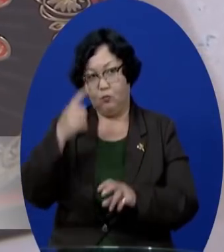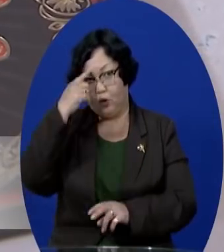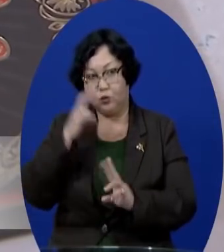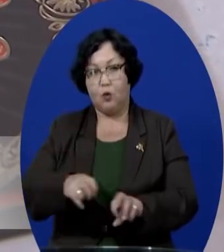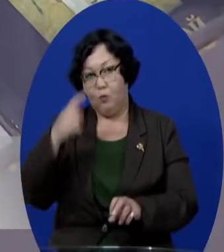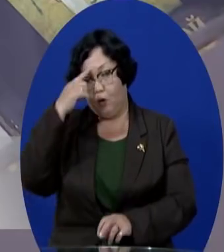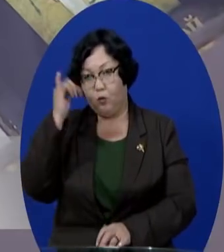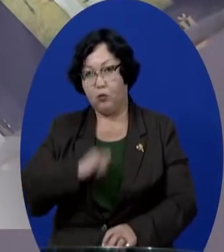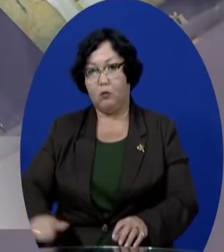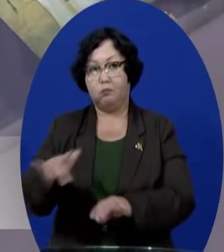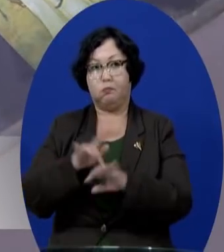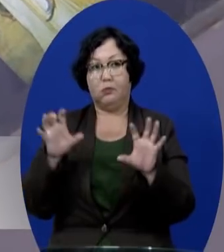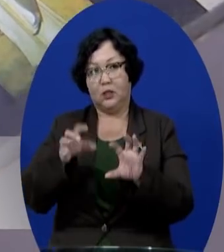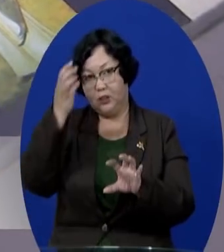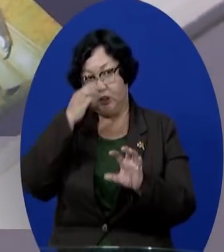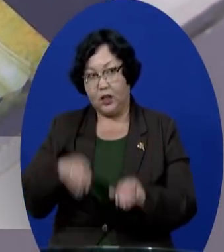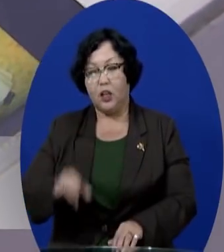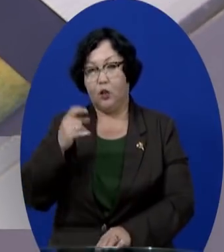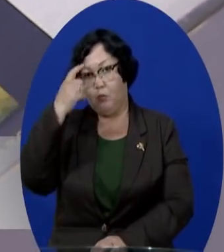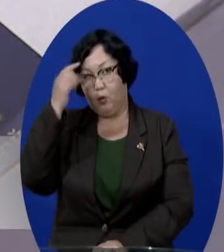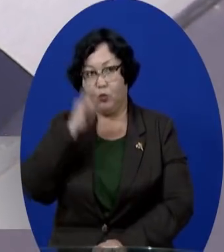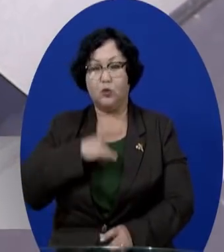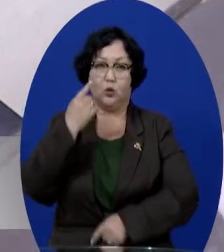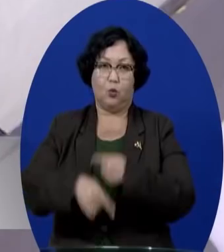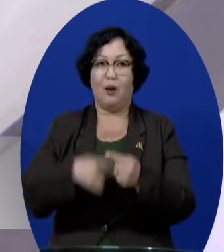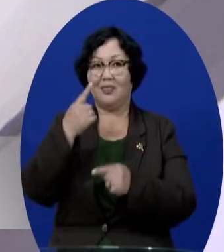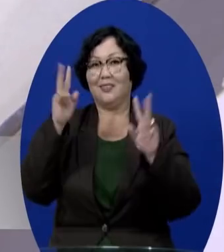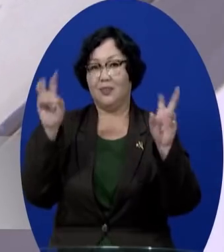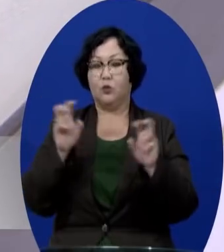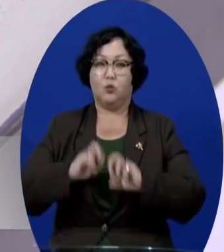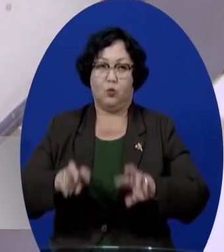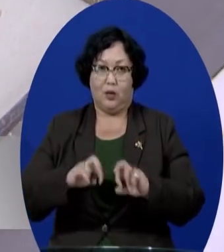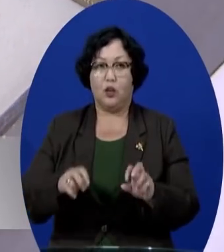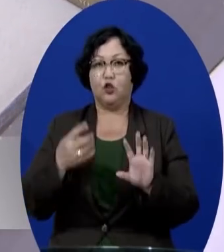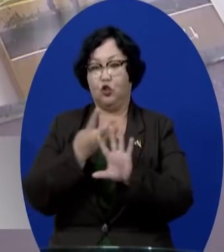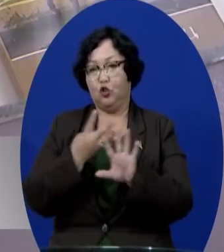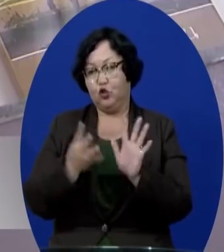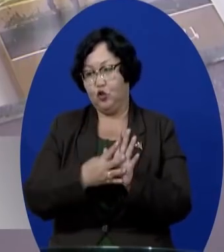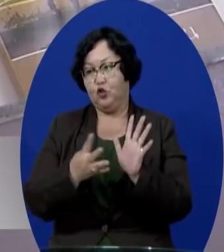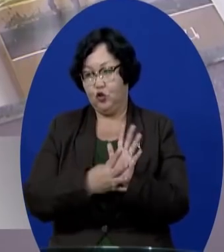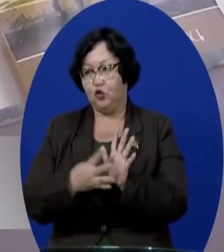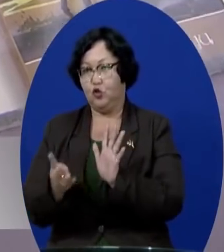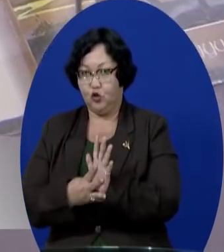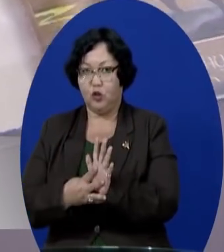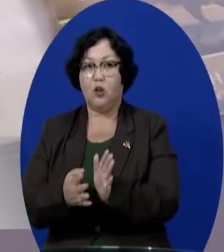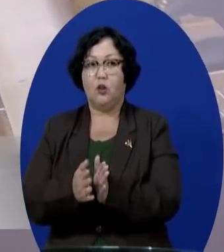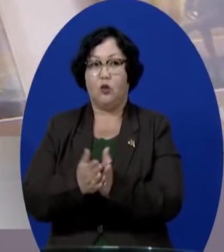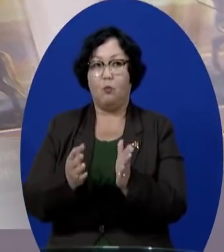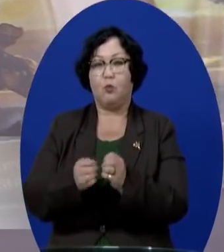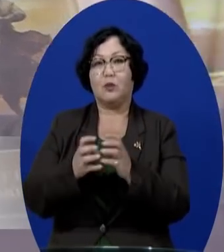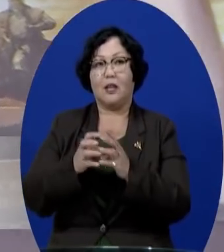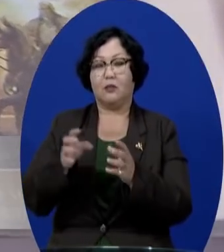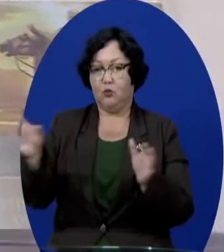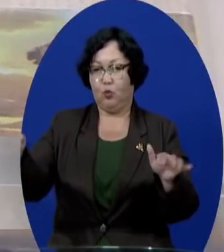төвлөрүүлэх зорилгоор Чингис хаан болон их Монгол улсын тухай нэг сэдэвт болон судалгааны 999 бүтээлийг цуглуулах хайныг хэрэгжүүлж